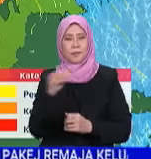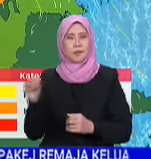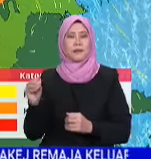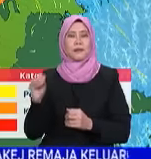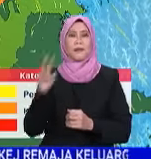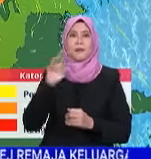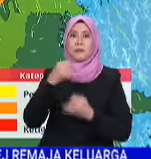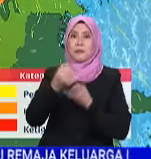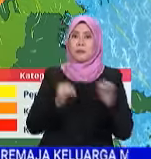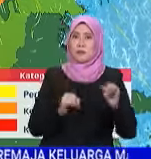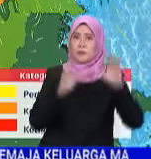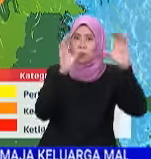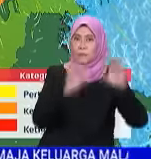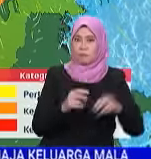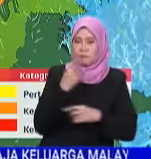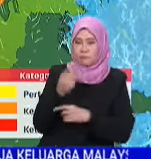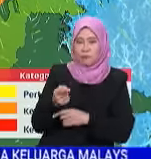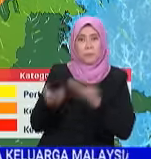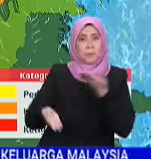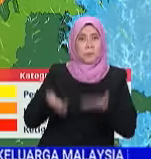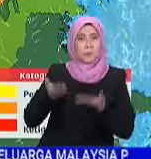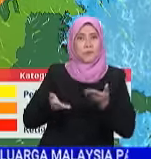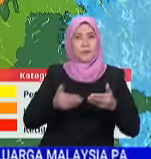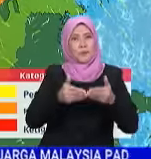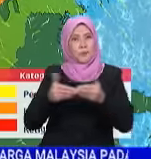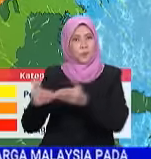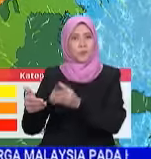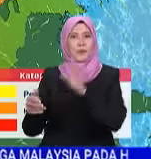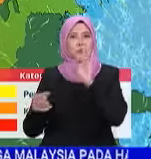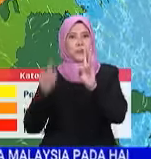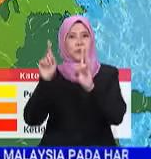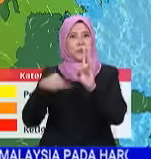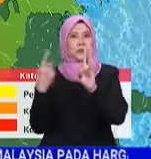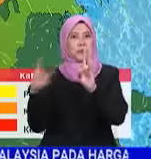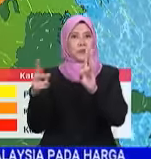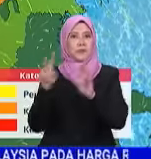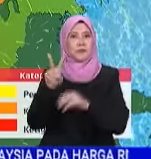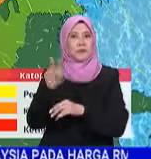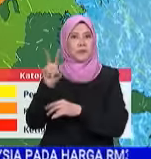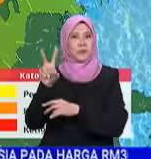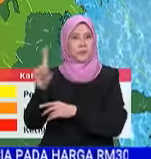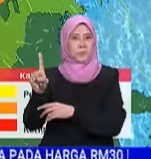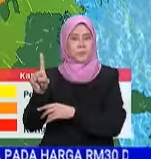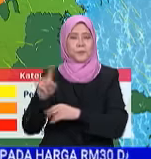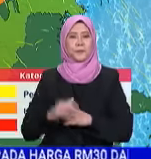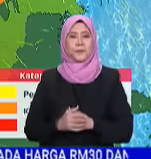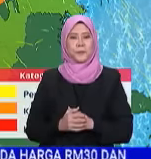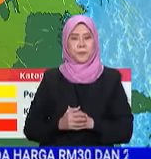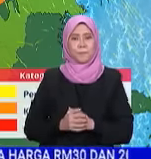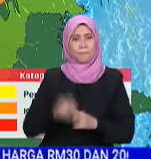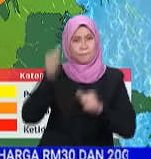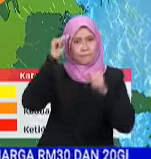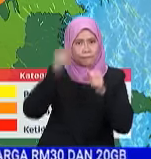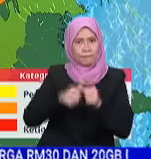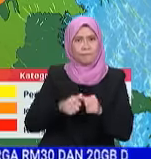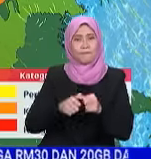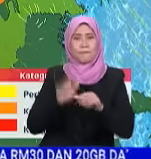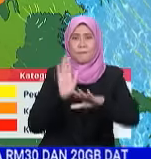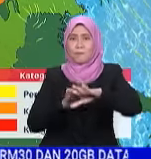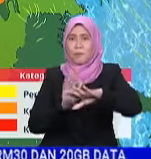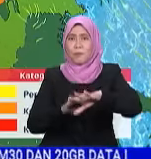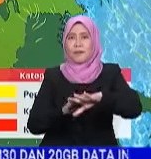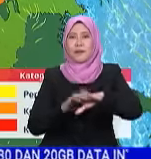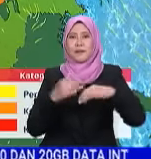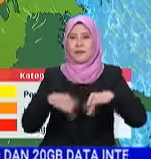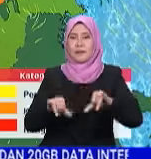menjangkakan bakal berlanjutan sehingga 7 disember 2021 dan patut ingat kerana amaran ini